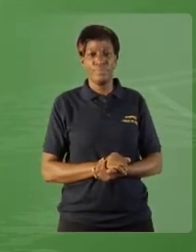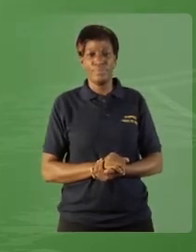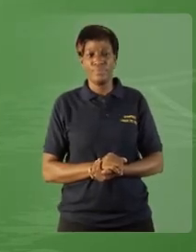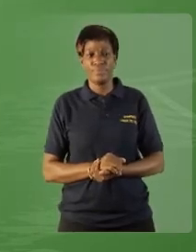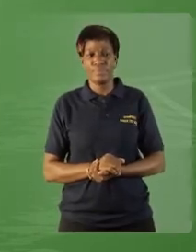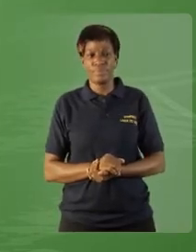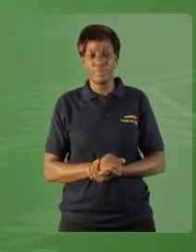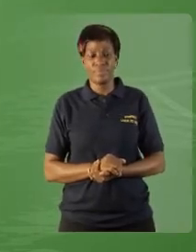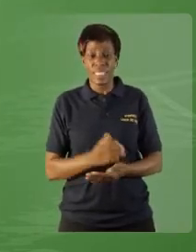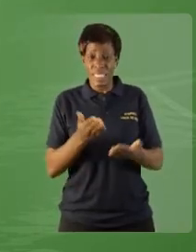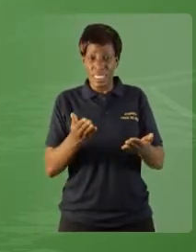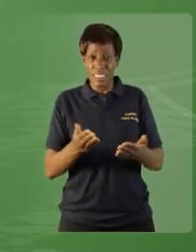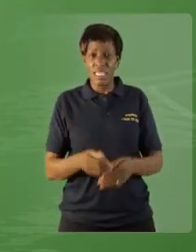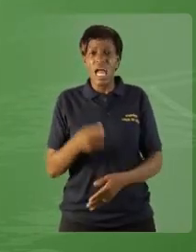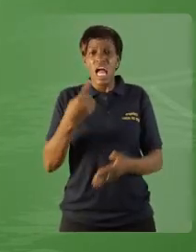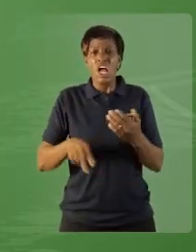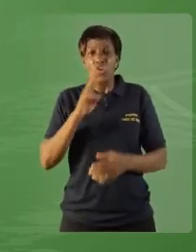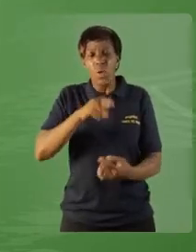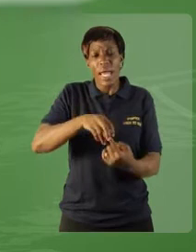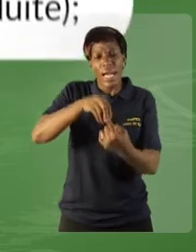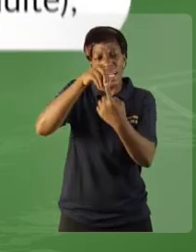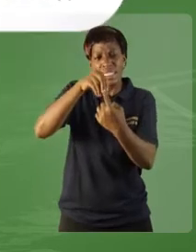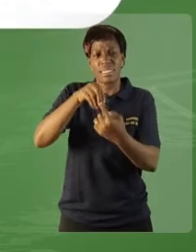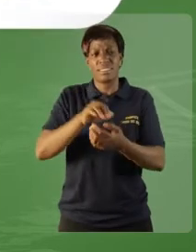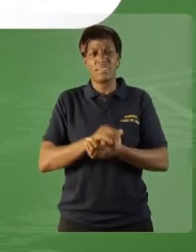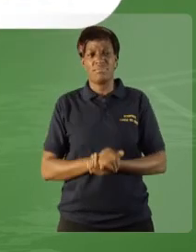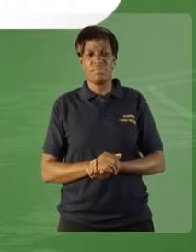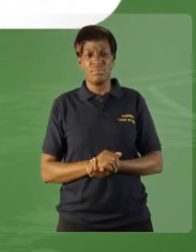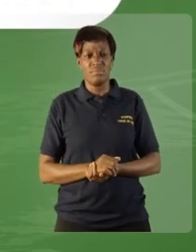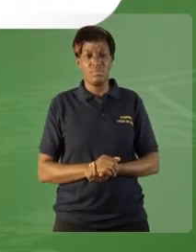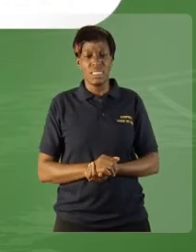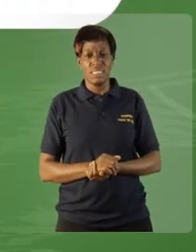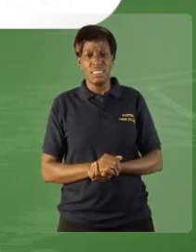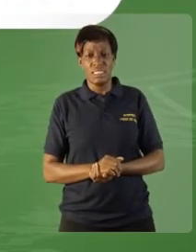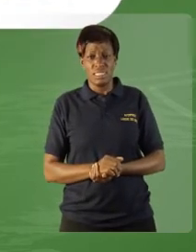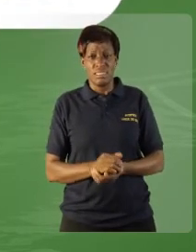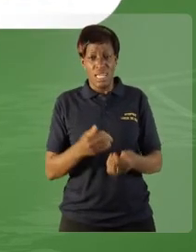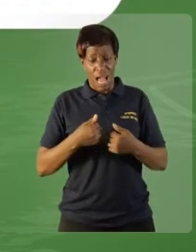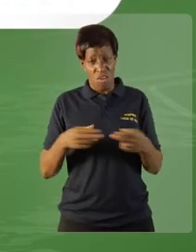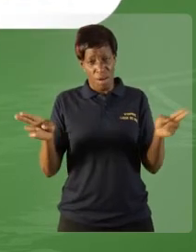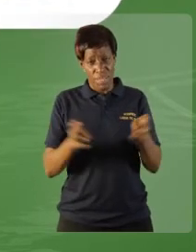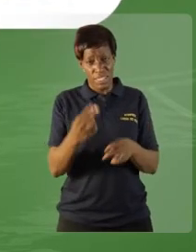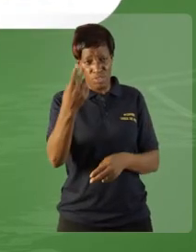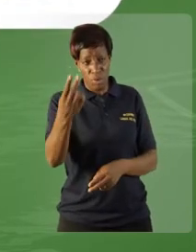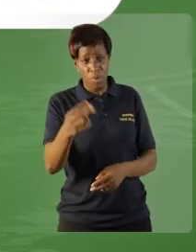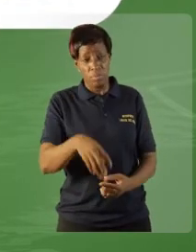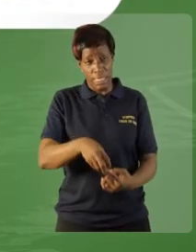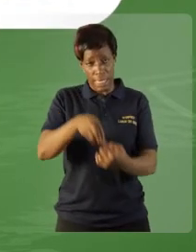Quelles sont ses caractéristiques? Donc, nous marquons petit 2, les